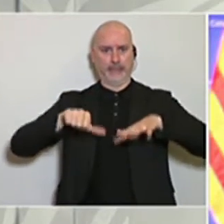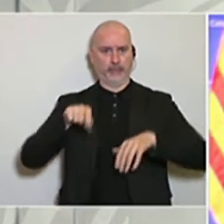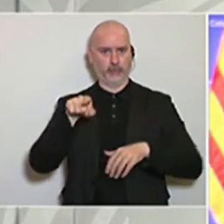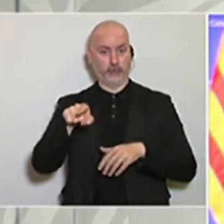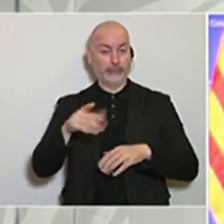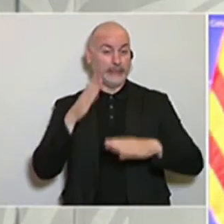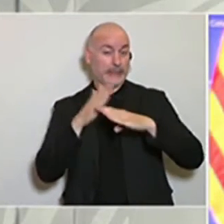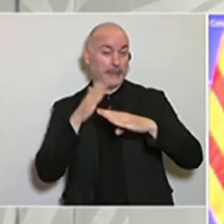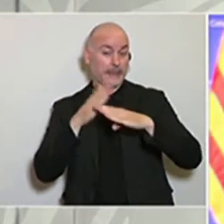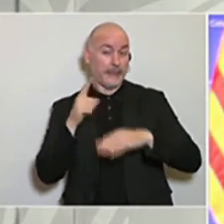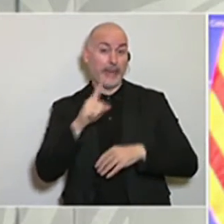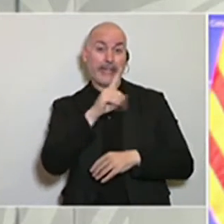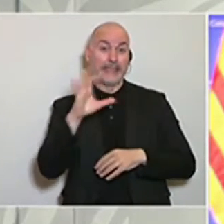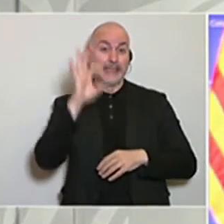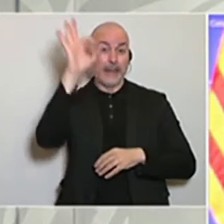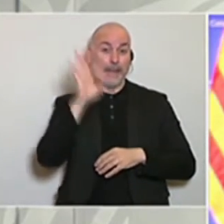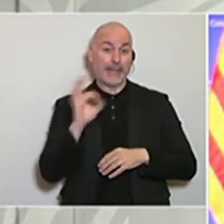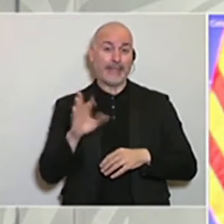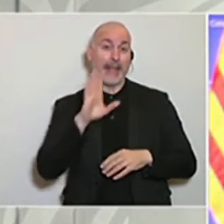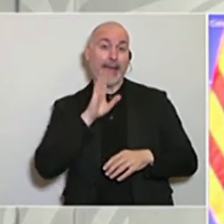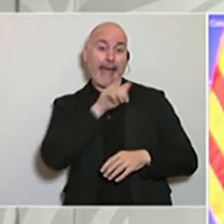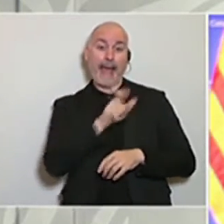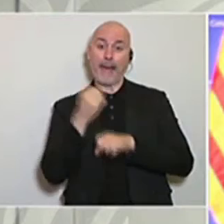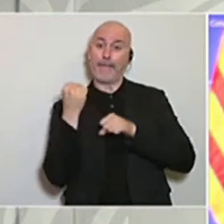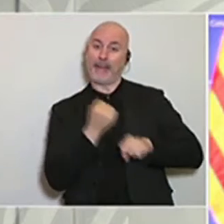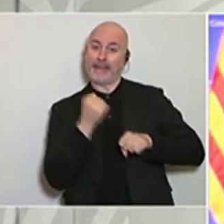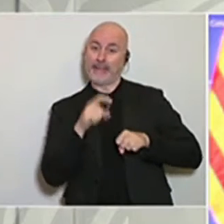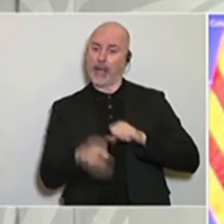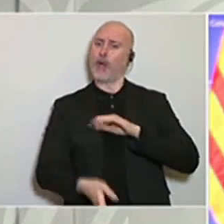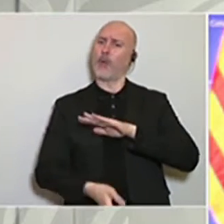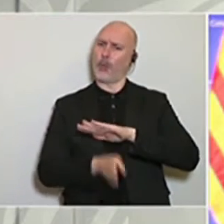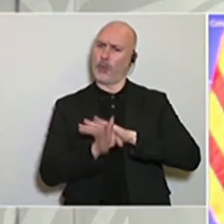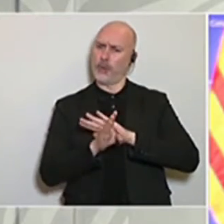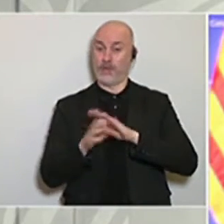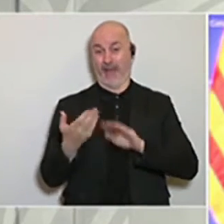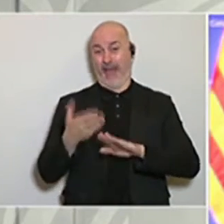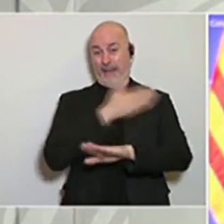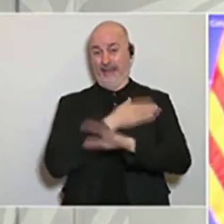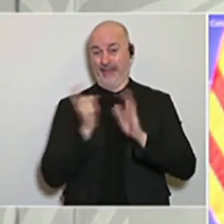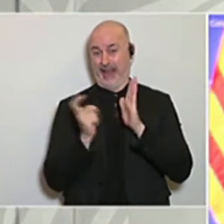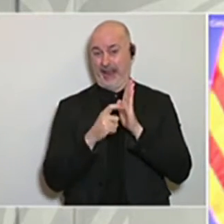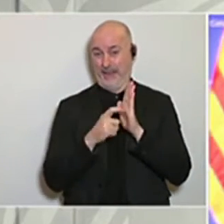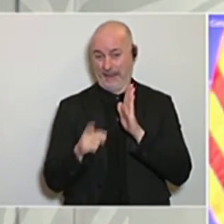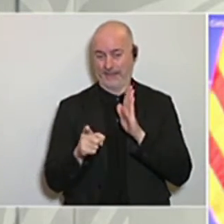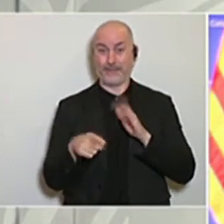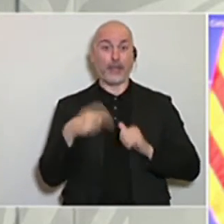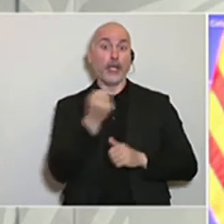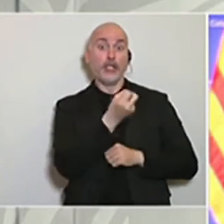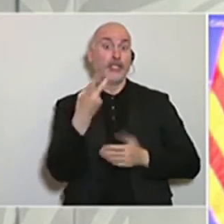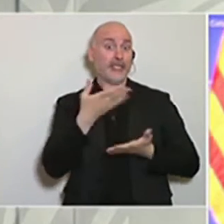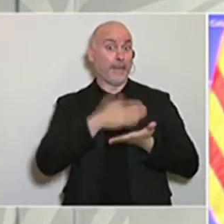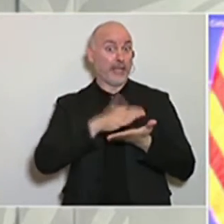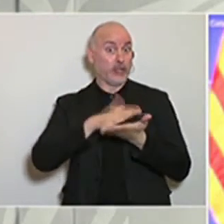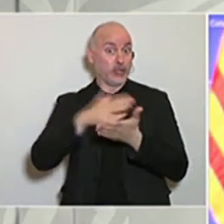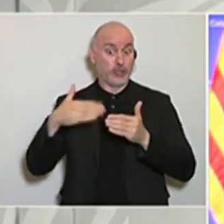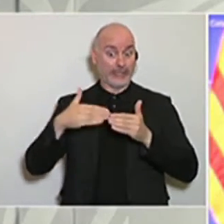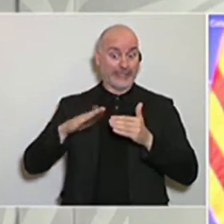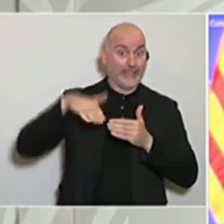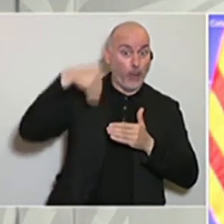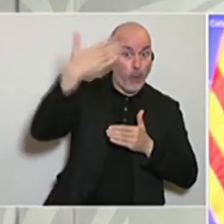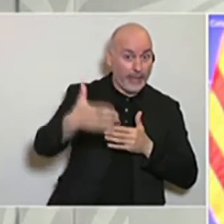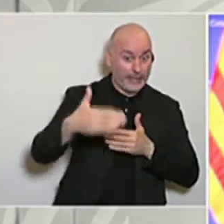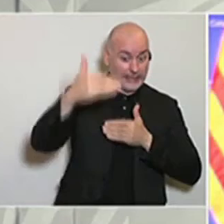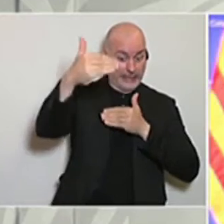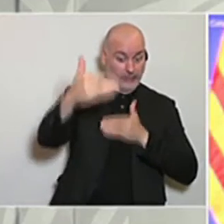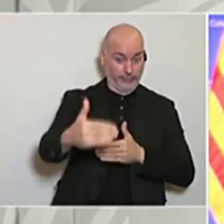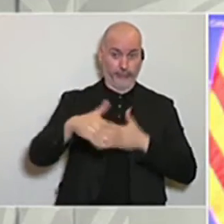el 100% de la plantilla anterior a l'estat d'alarma i que, com a mínim, durant els 12 mesos següents al reinici